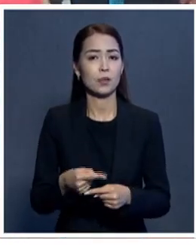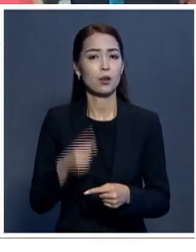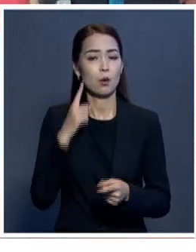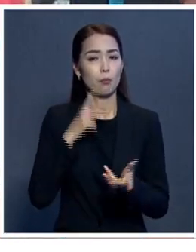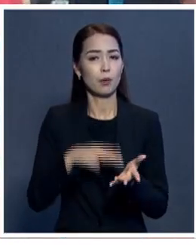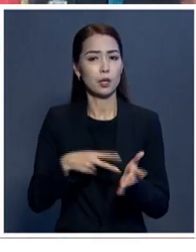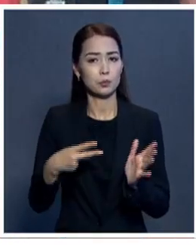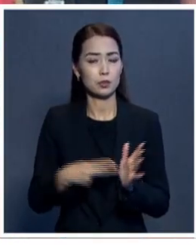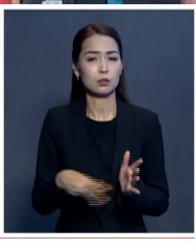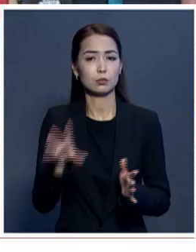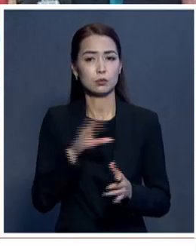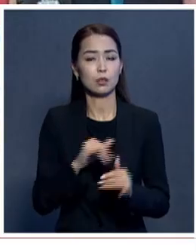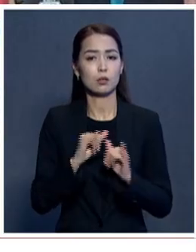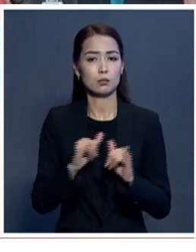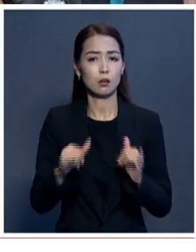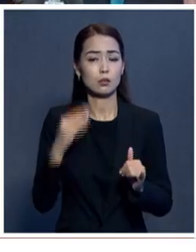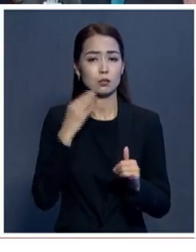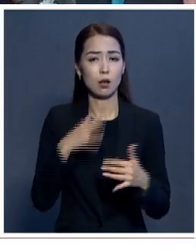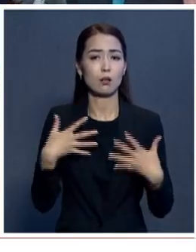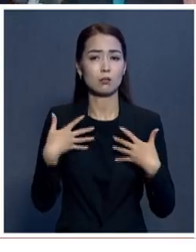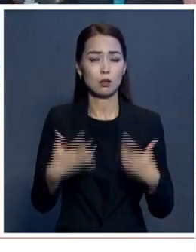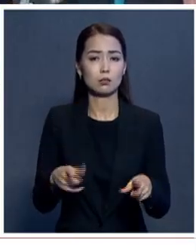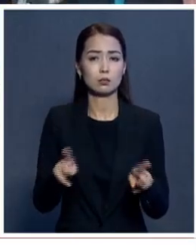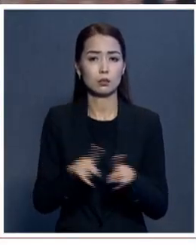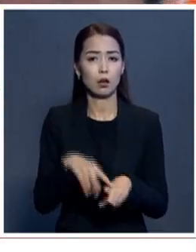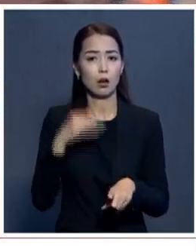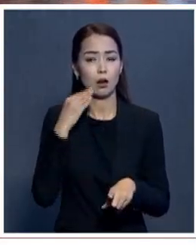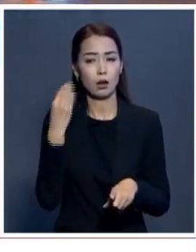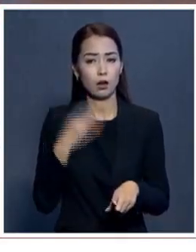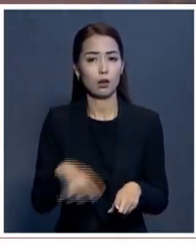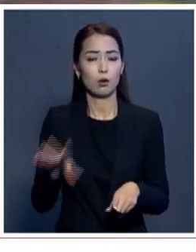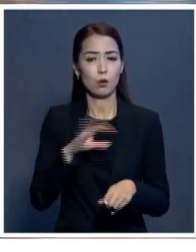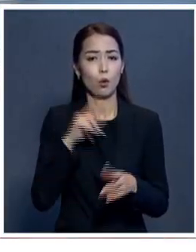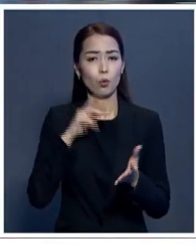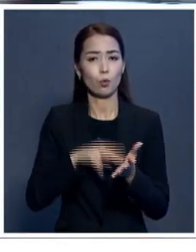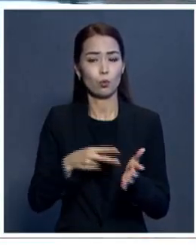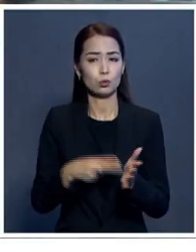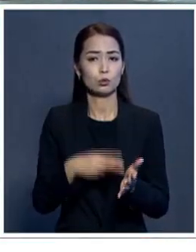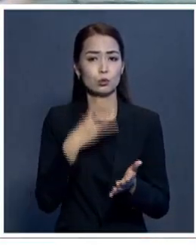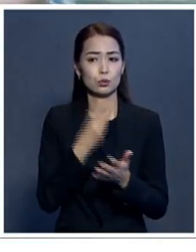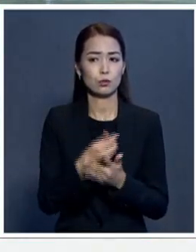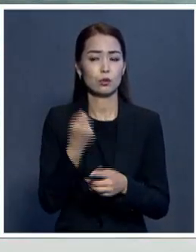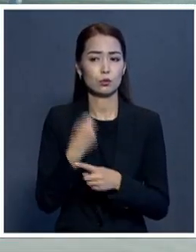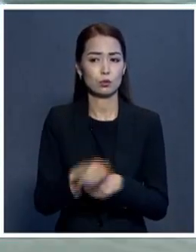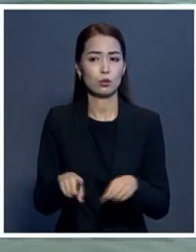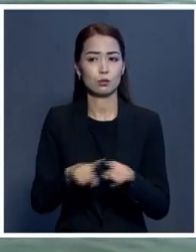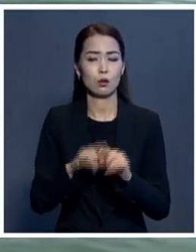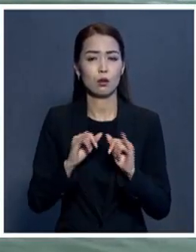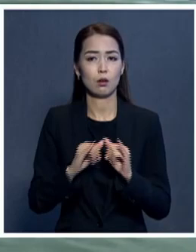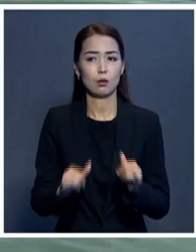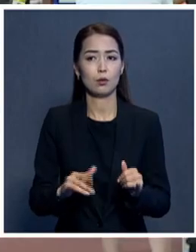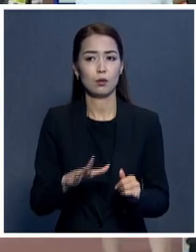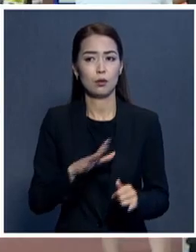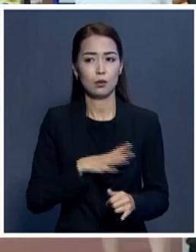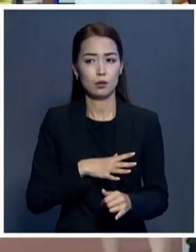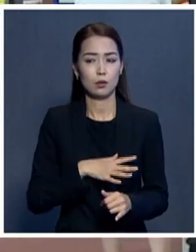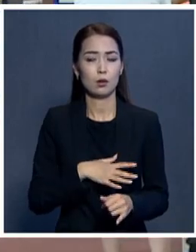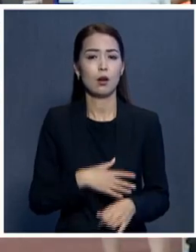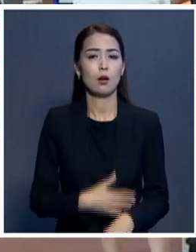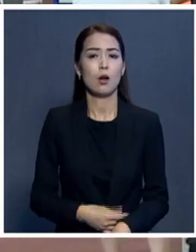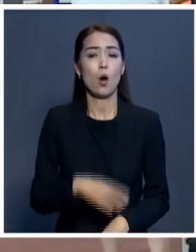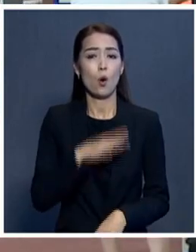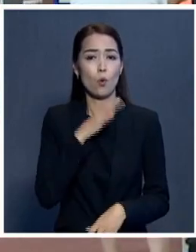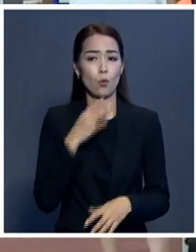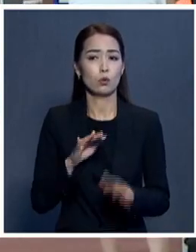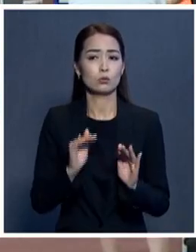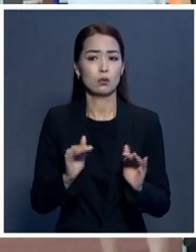ұйымдастырып, жастардың денсаулығын арттыруға, екі елдің ынтымақтастығына себеп тигізеді. Беларусь командасы өте мықты,